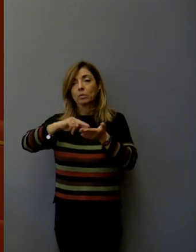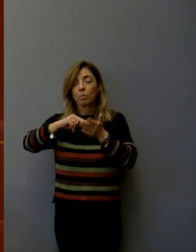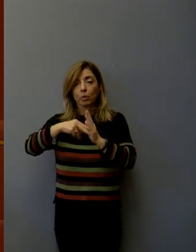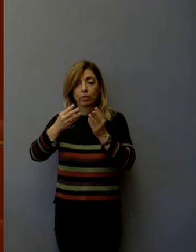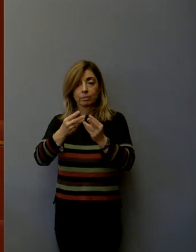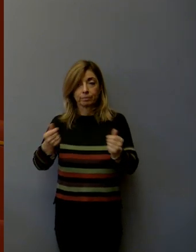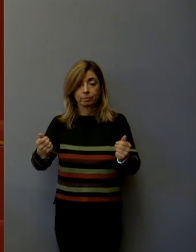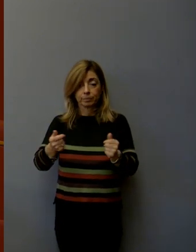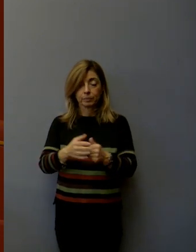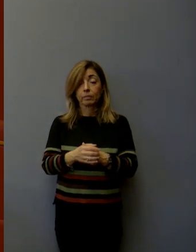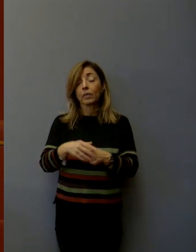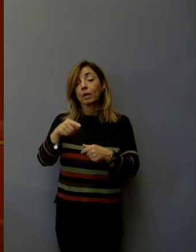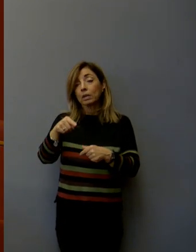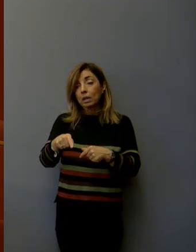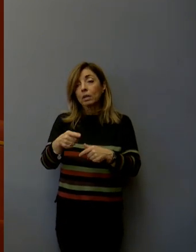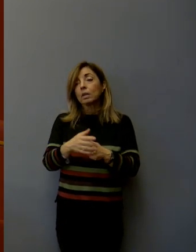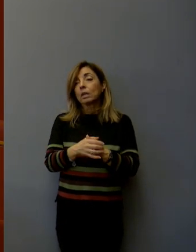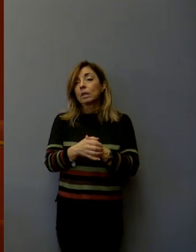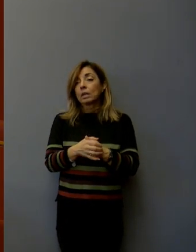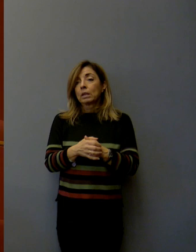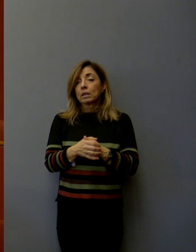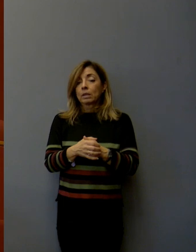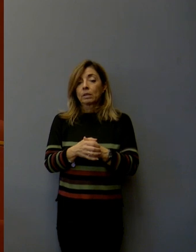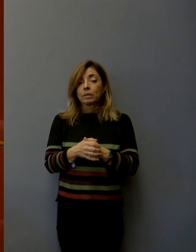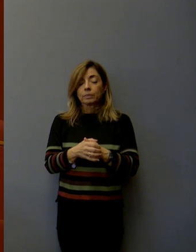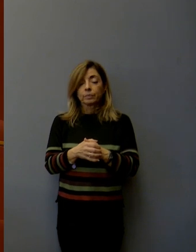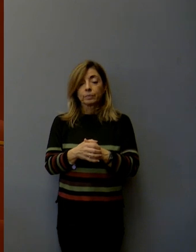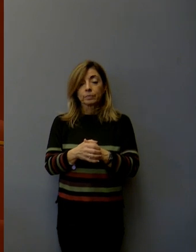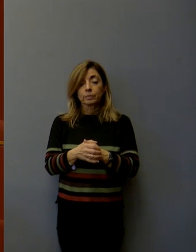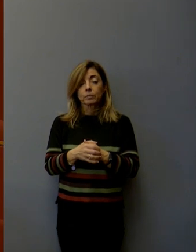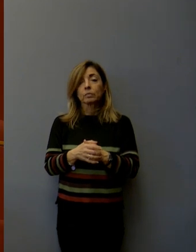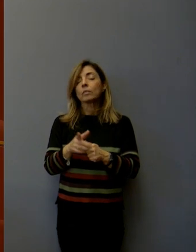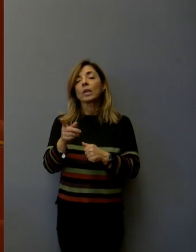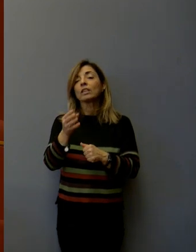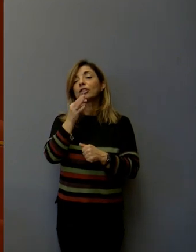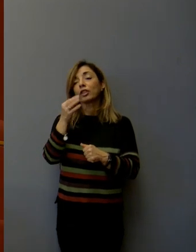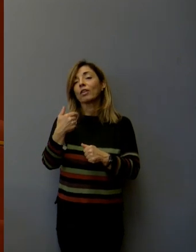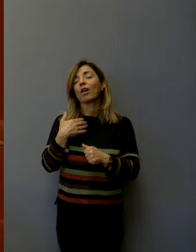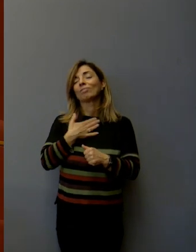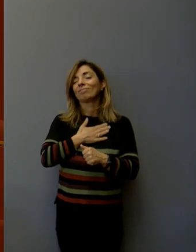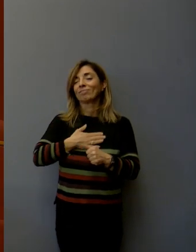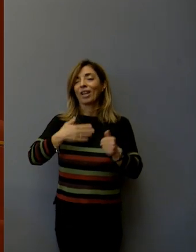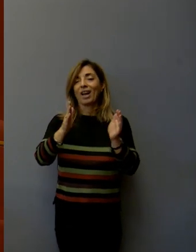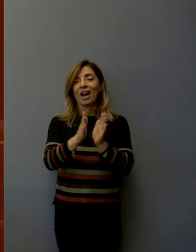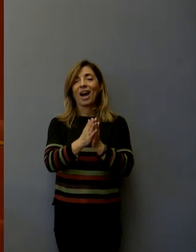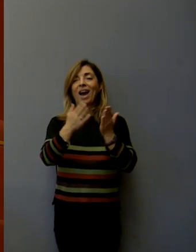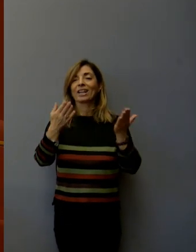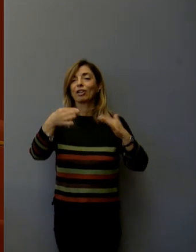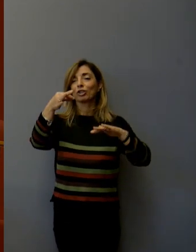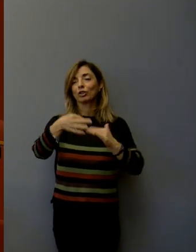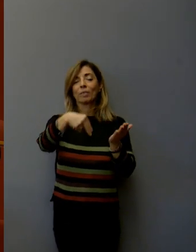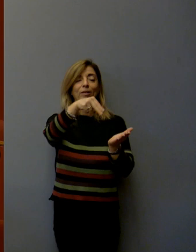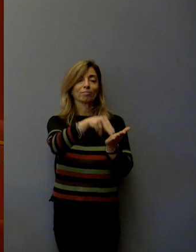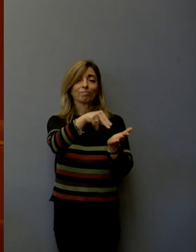capite che tutto questo non è semplicemente per il piacere di avere la notazione sul registro sull'anagrafe ma è proprio un problema